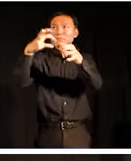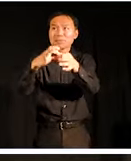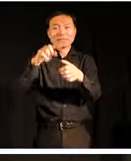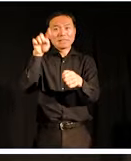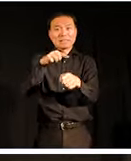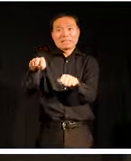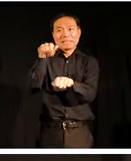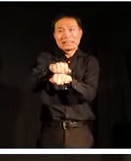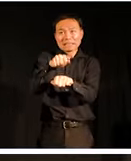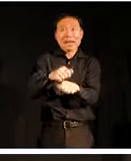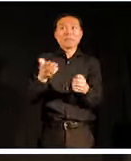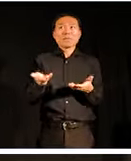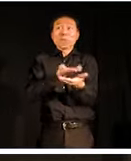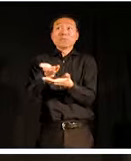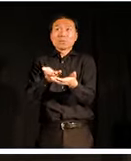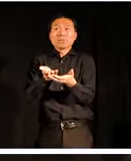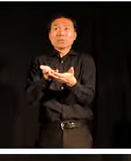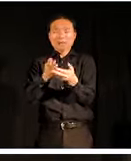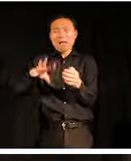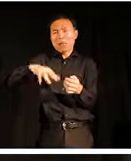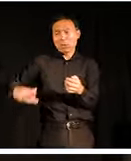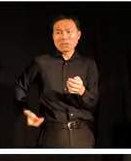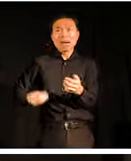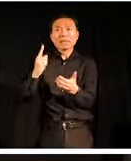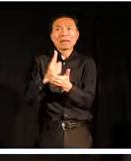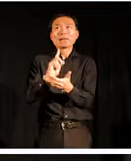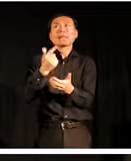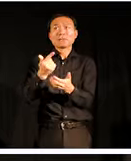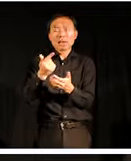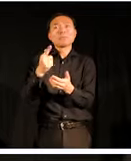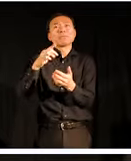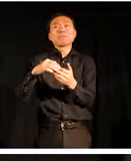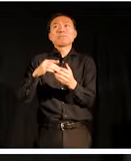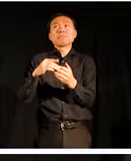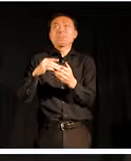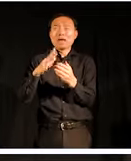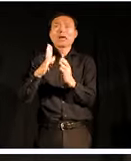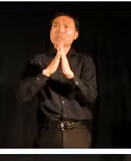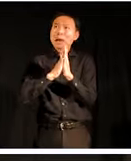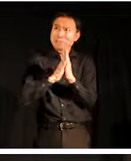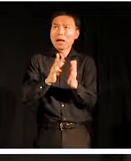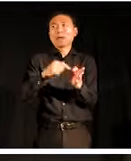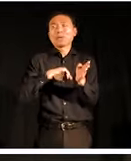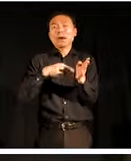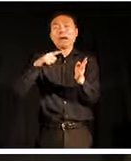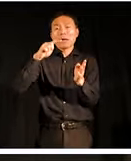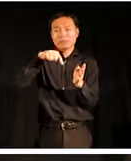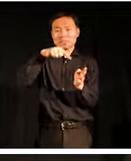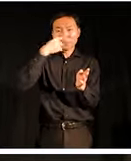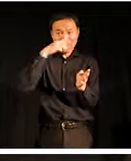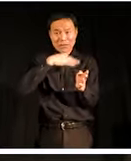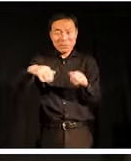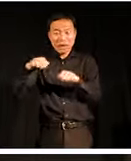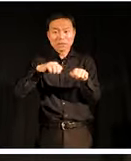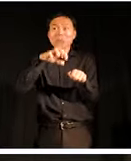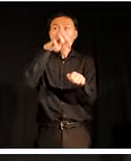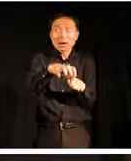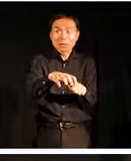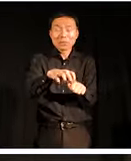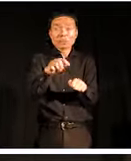育てるあのカンボジアだからだけではなくてまカンボジアミャンマーですとか私たちのこの活動地のところからま人を例ま